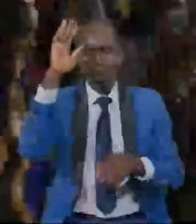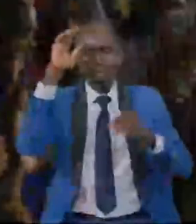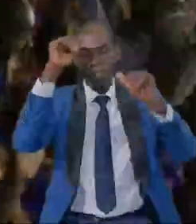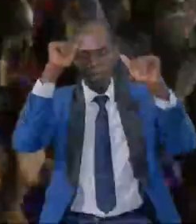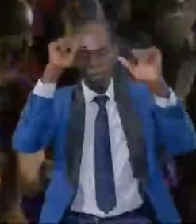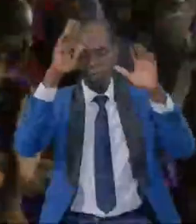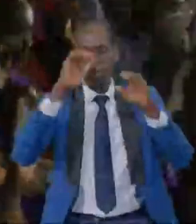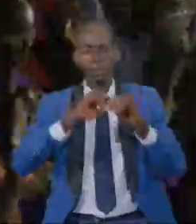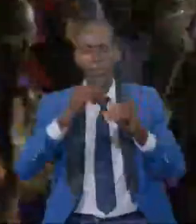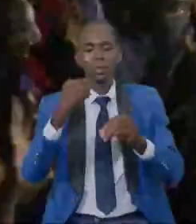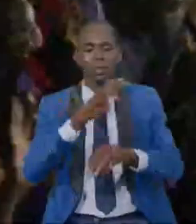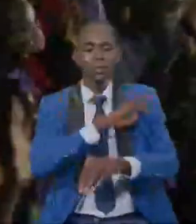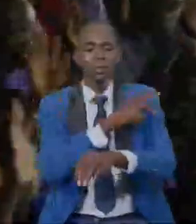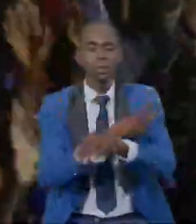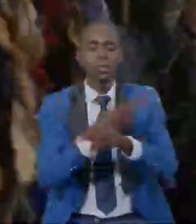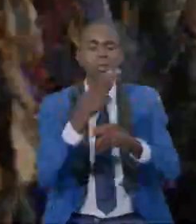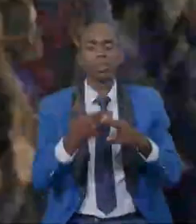levées?